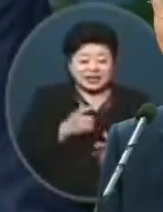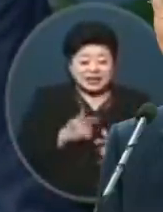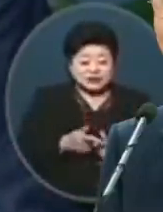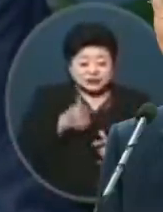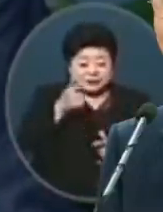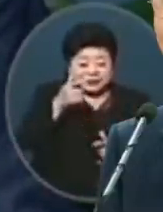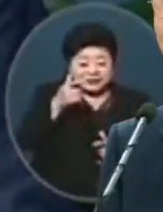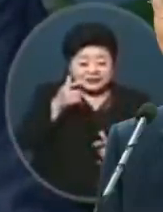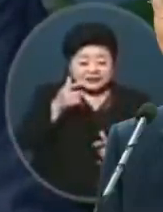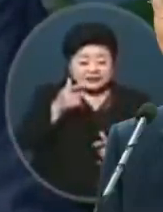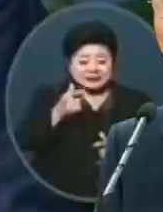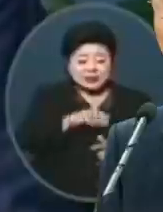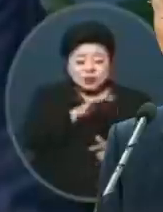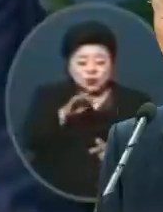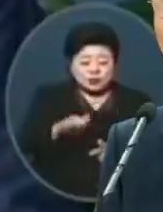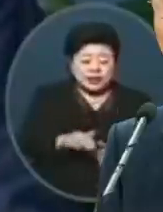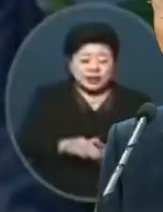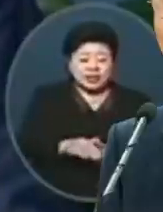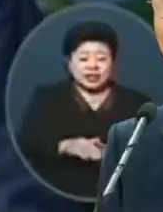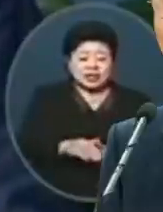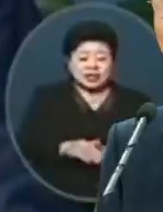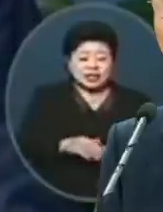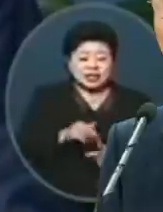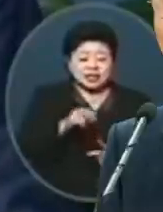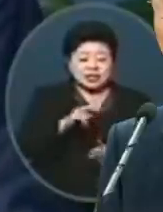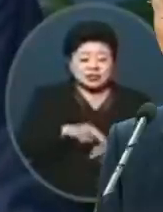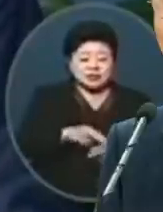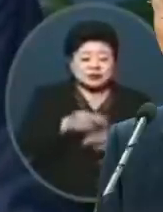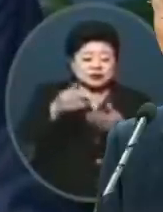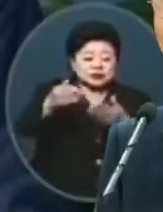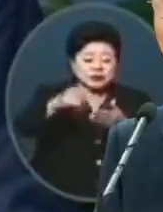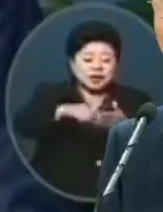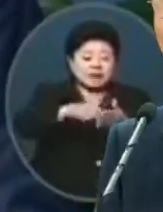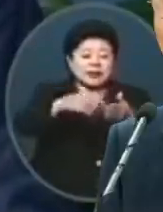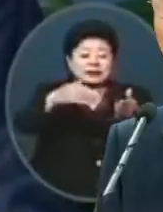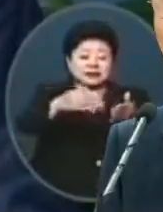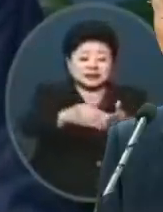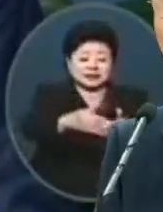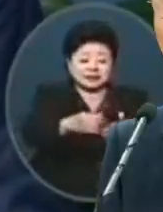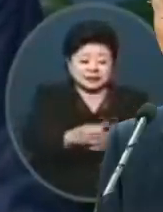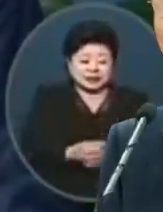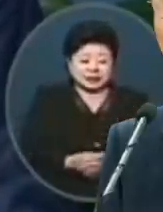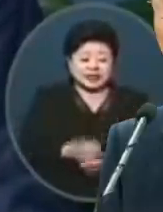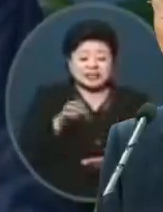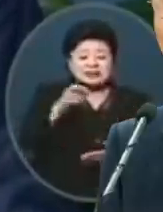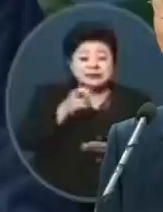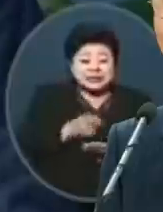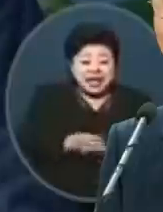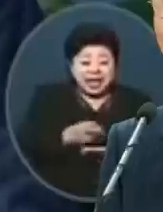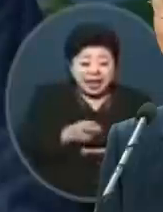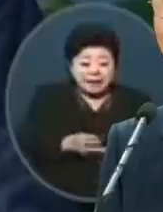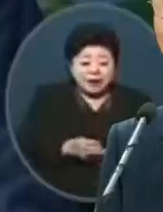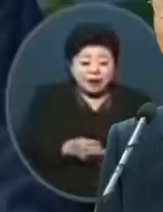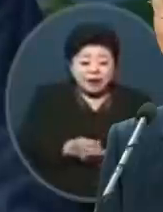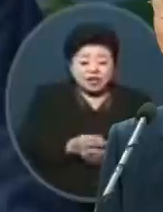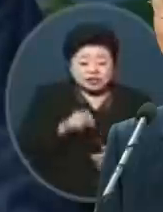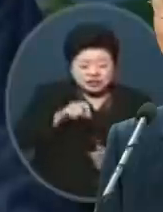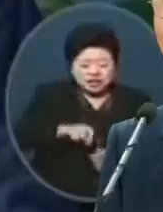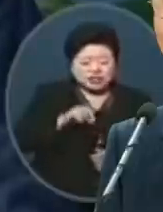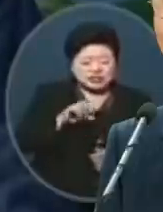예수님이 우리의 제물이 되셔서 청산했기 때문에 이 십계명이 우리를